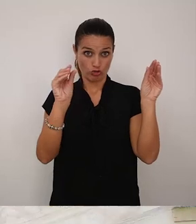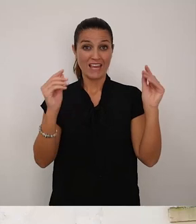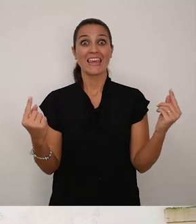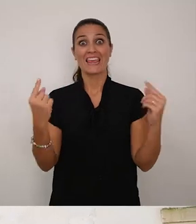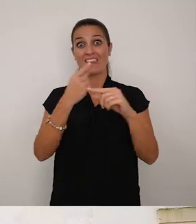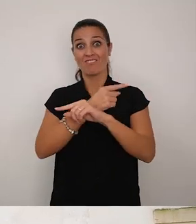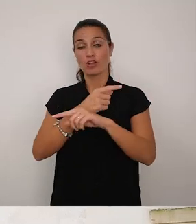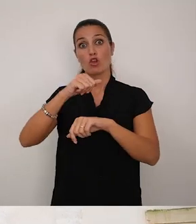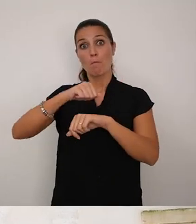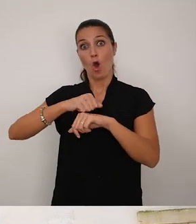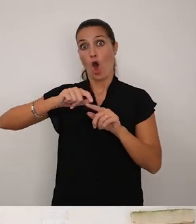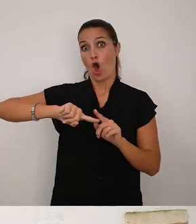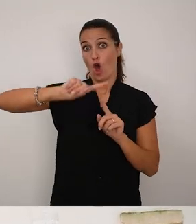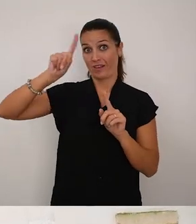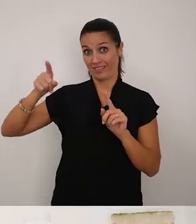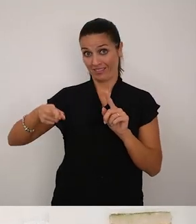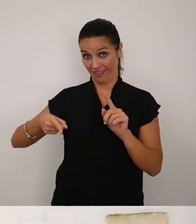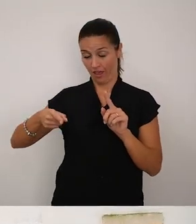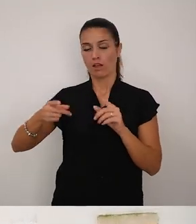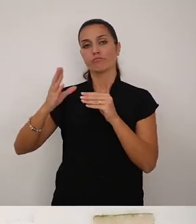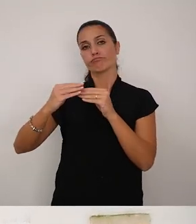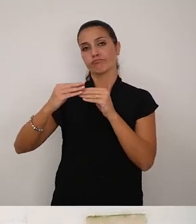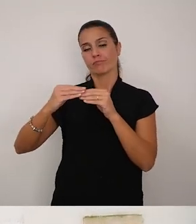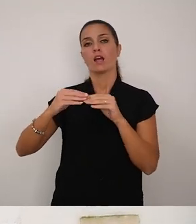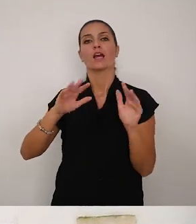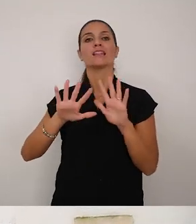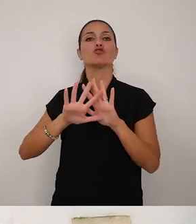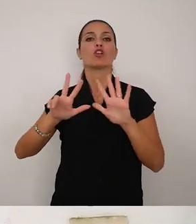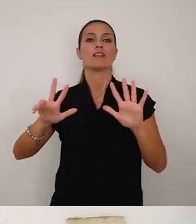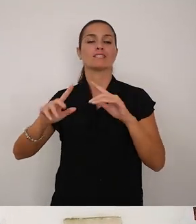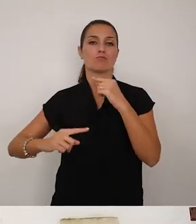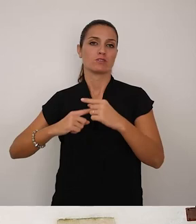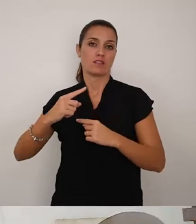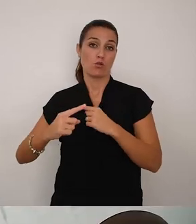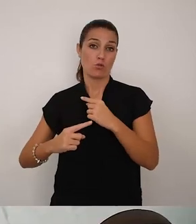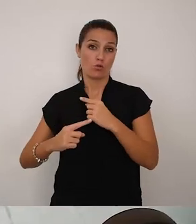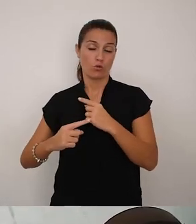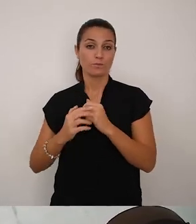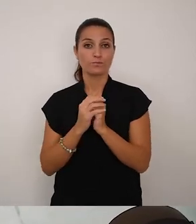portale d'ingresso, risalente invece agli inizi del XVIII secolo.